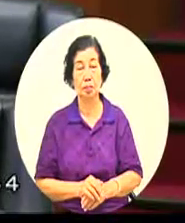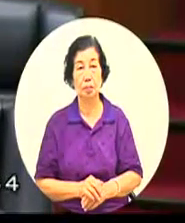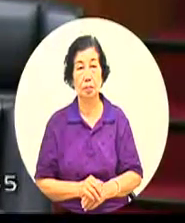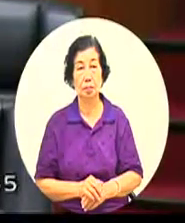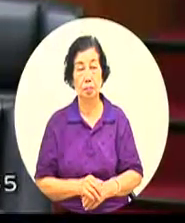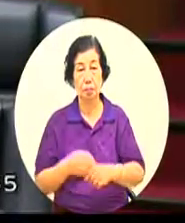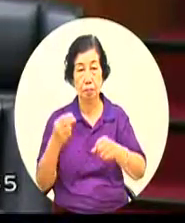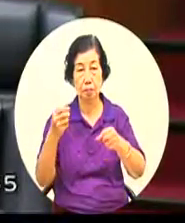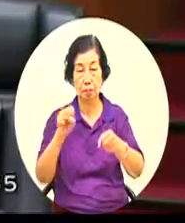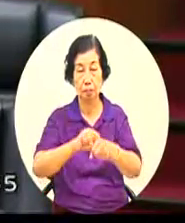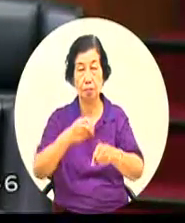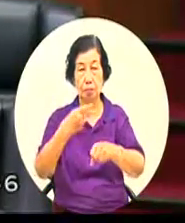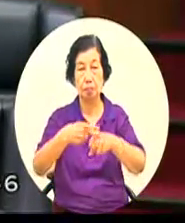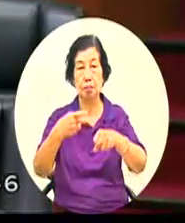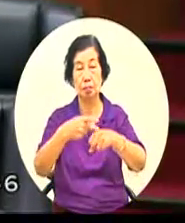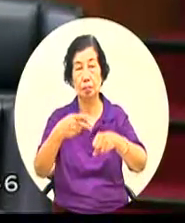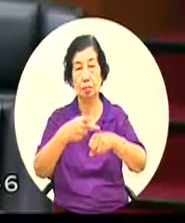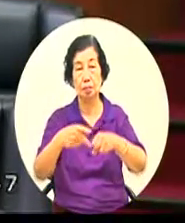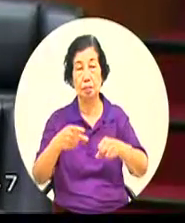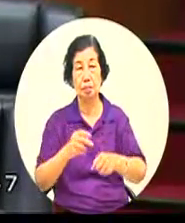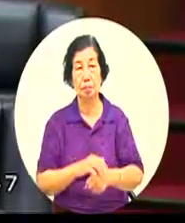再两分钟，